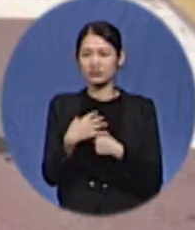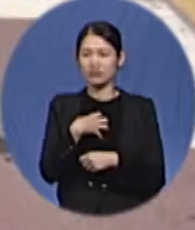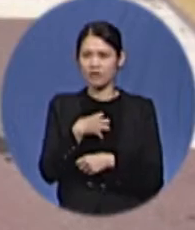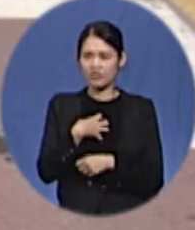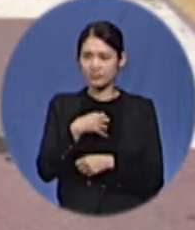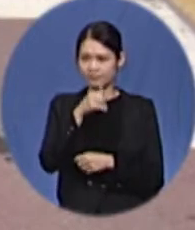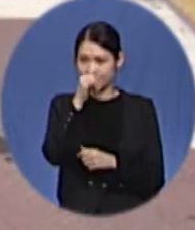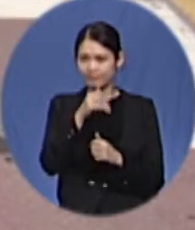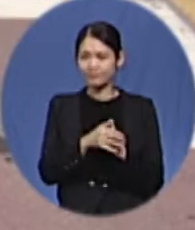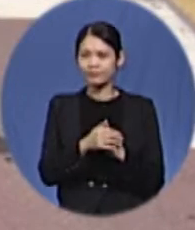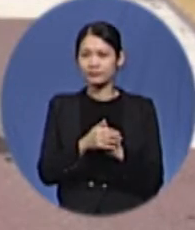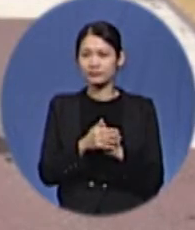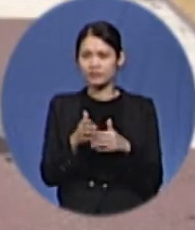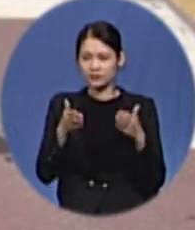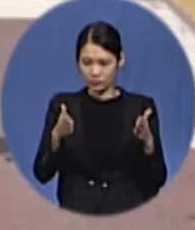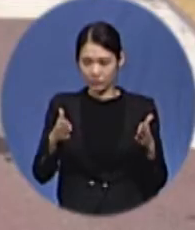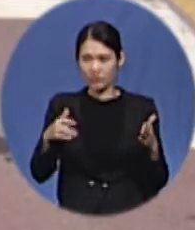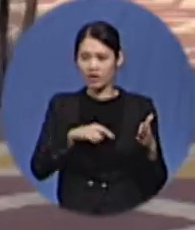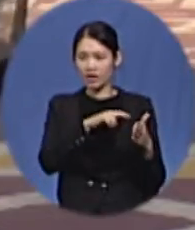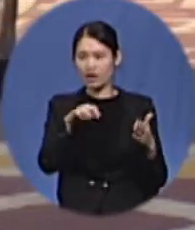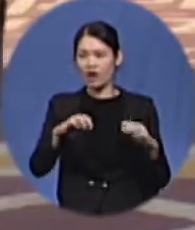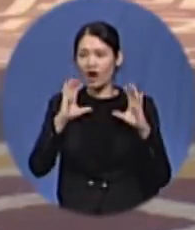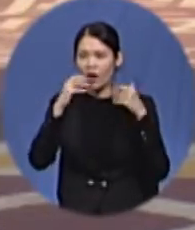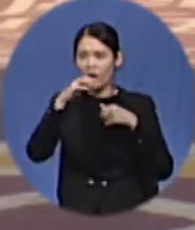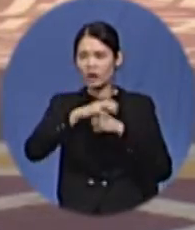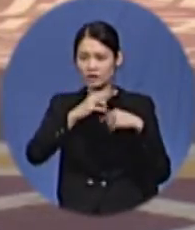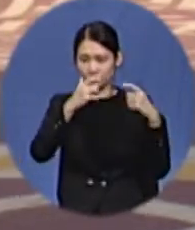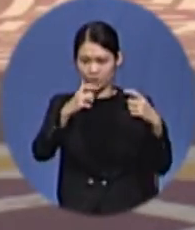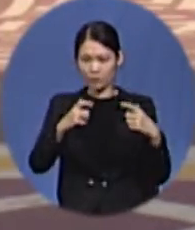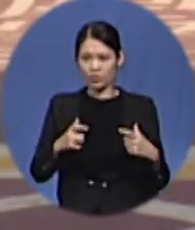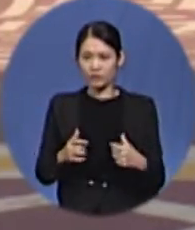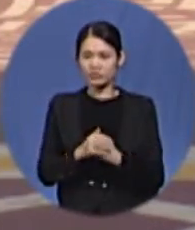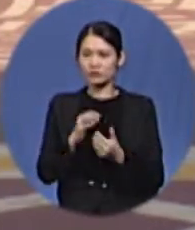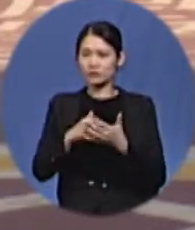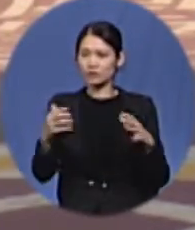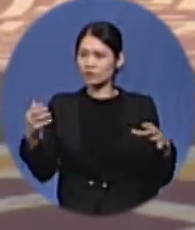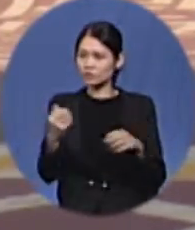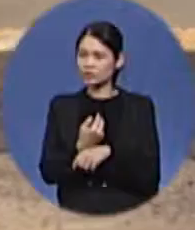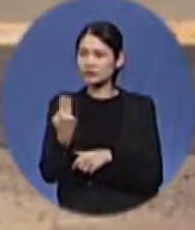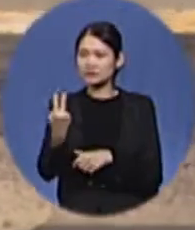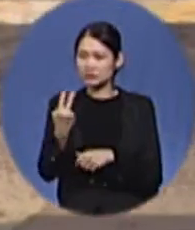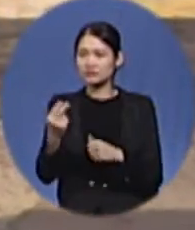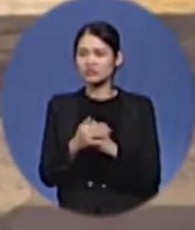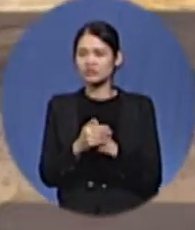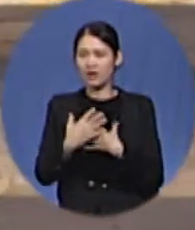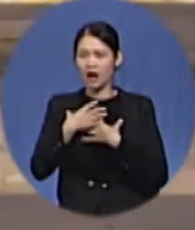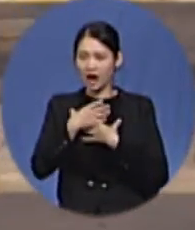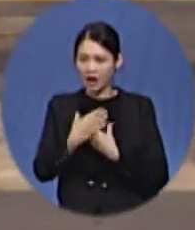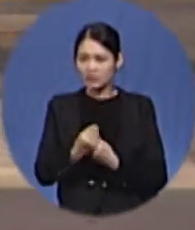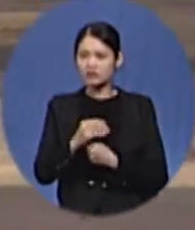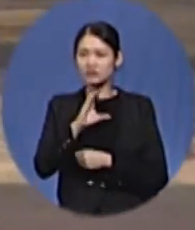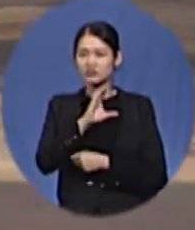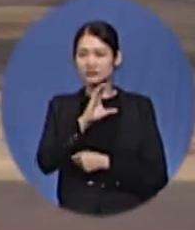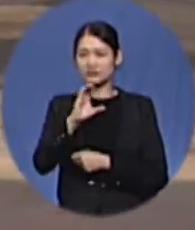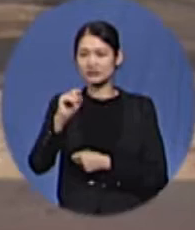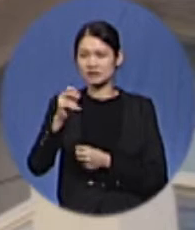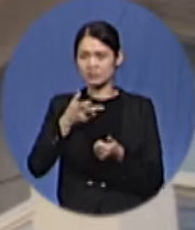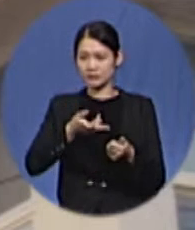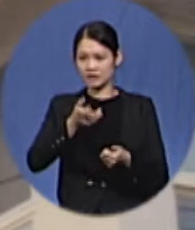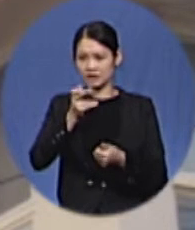있어요. 도내 어린이 보호구역은 2천여 개소. 그 가운데 안전 CCTV가 설치된